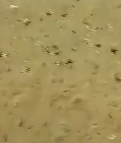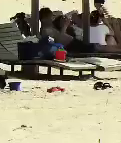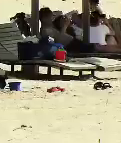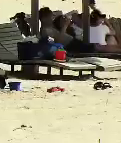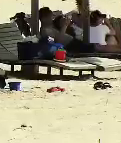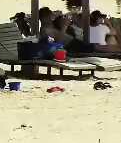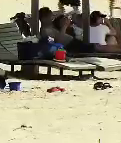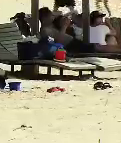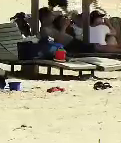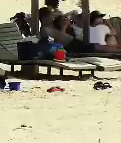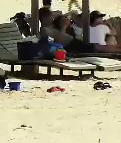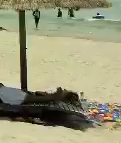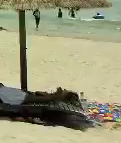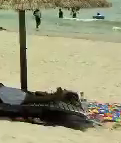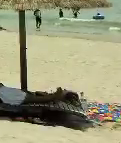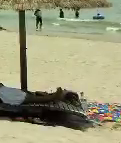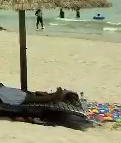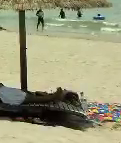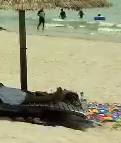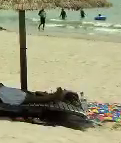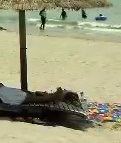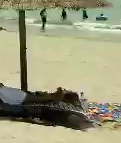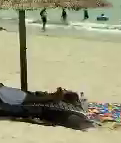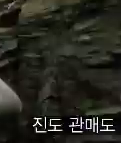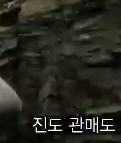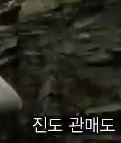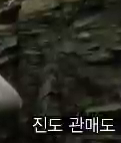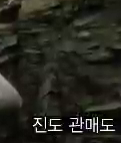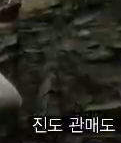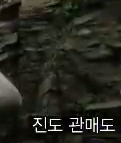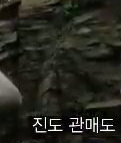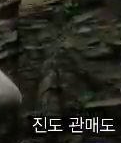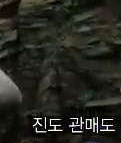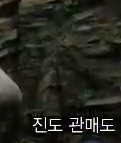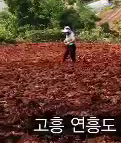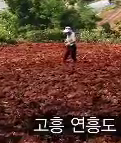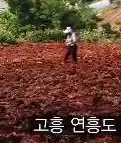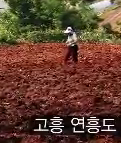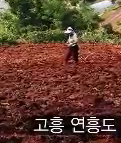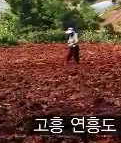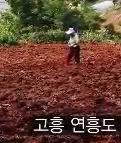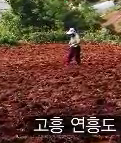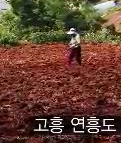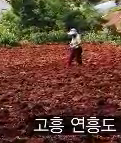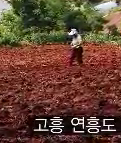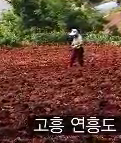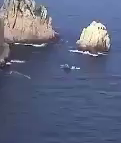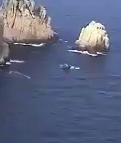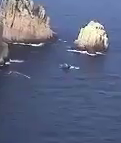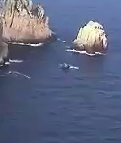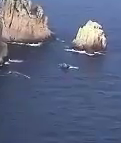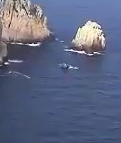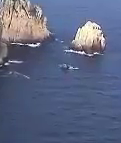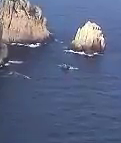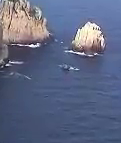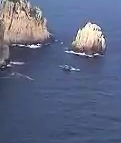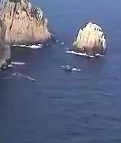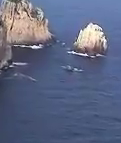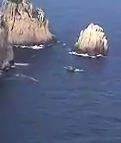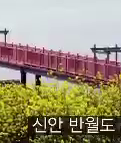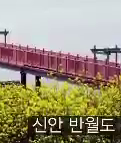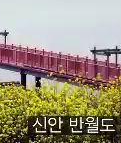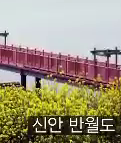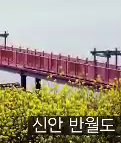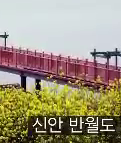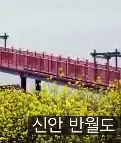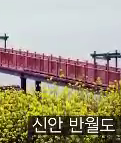생태자원, 느릿느릿 구름도 쉬어가는 여유로움, 정겨움이 묻어나는 소박한 삶까지 전남의